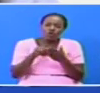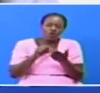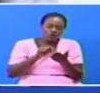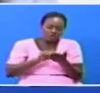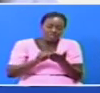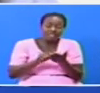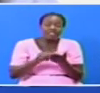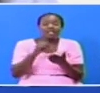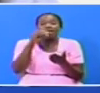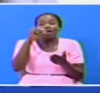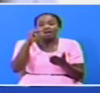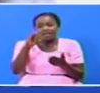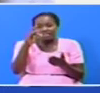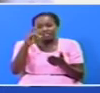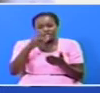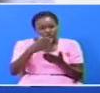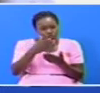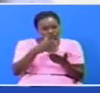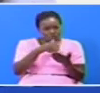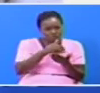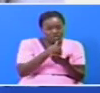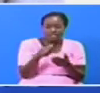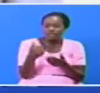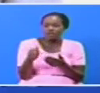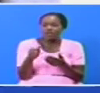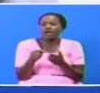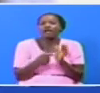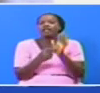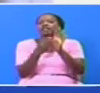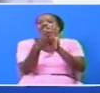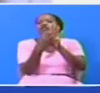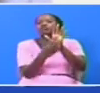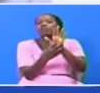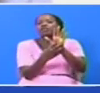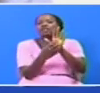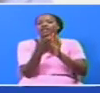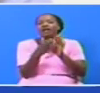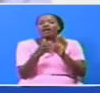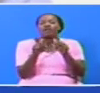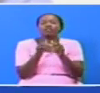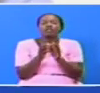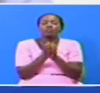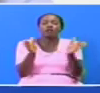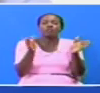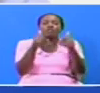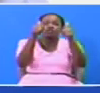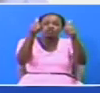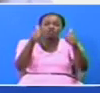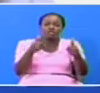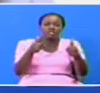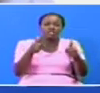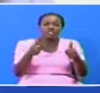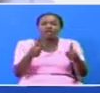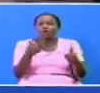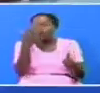ID cards and display them on all public notice boards for purposes of